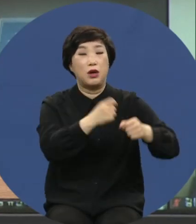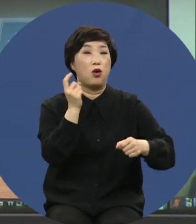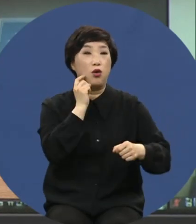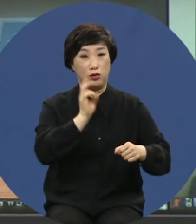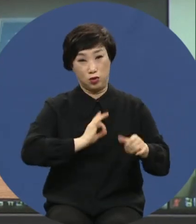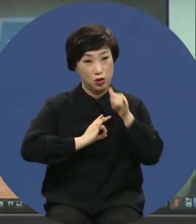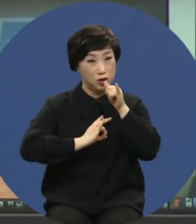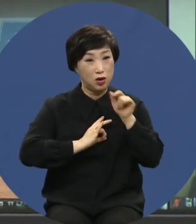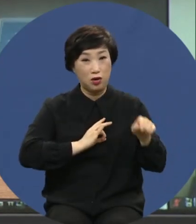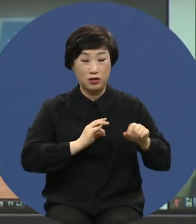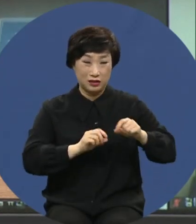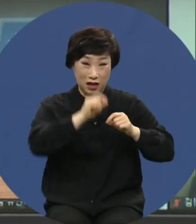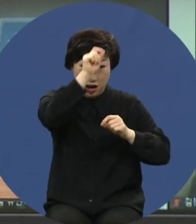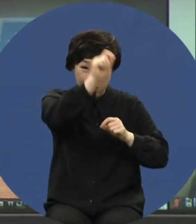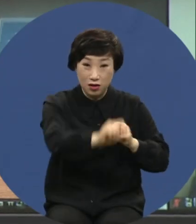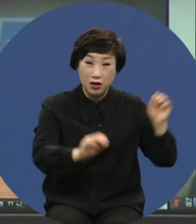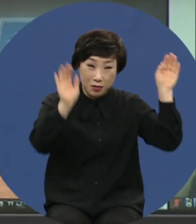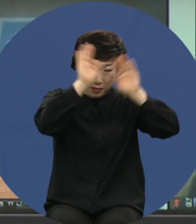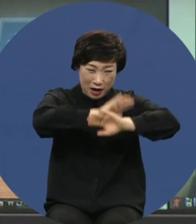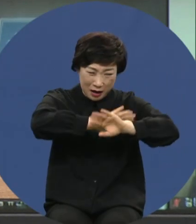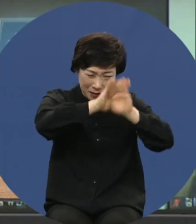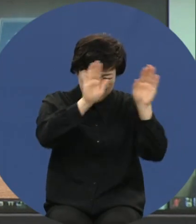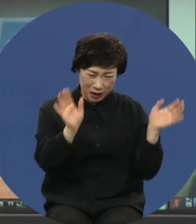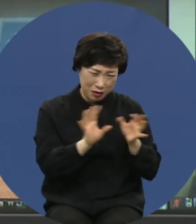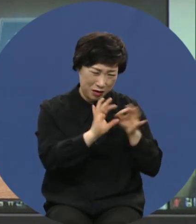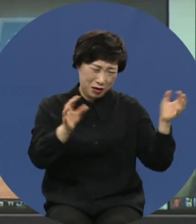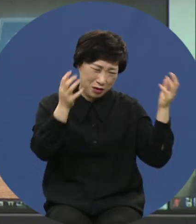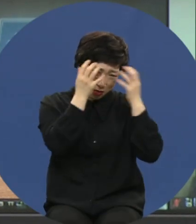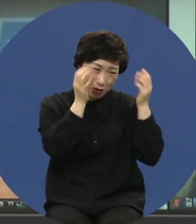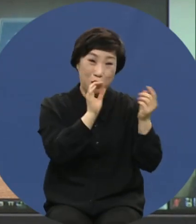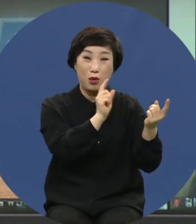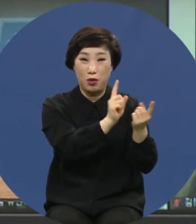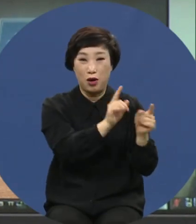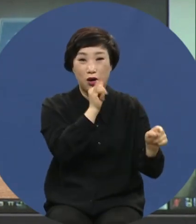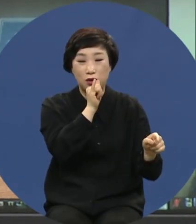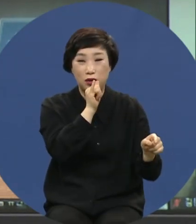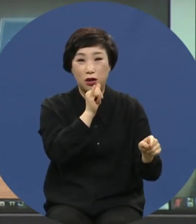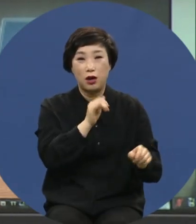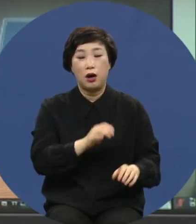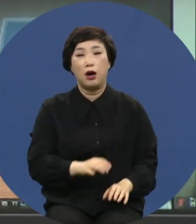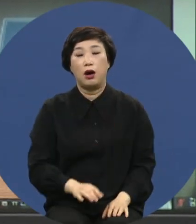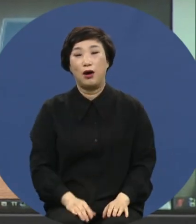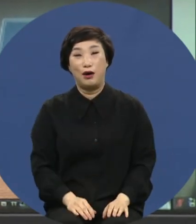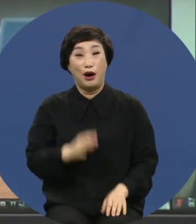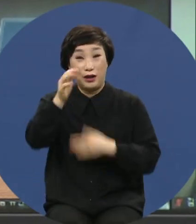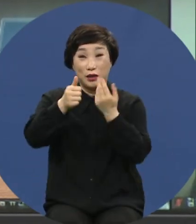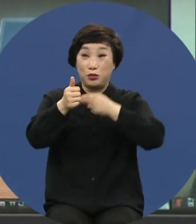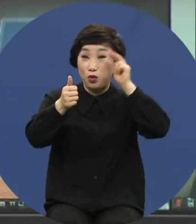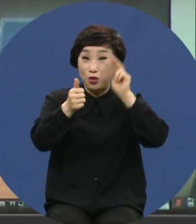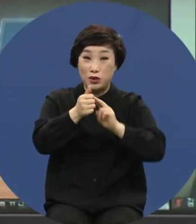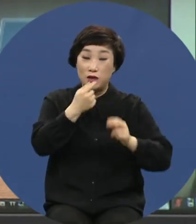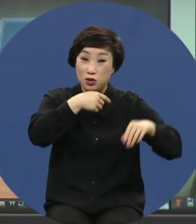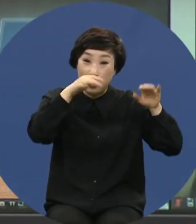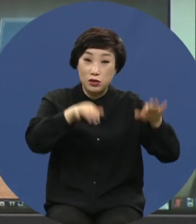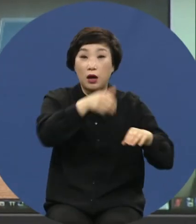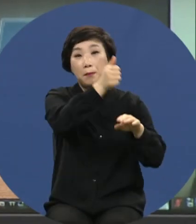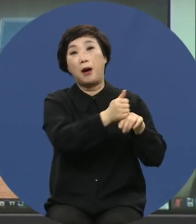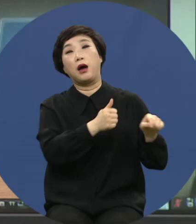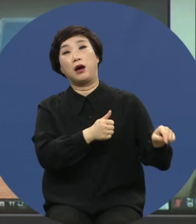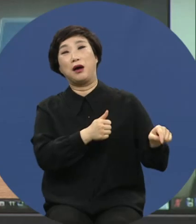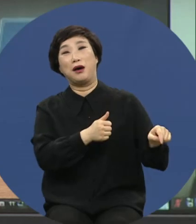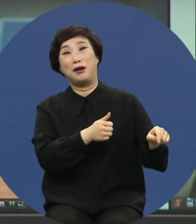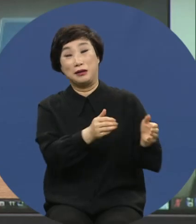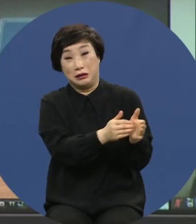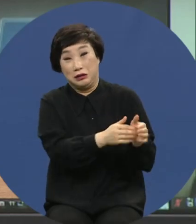있어 세세토록 밤낮 괴로움을 받더라. 하나님을 도전한 천사의